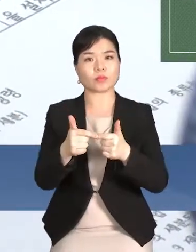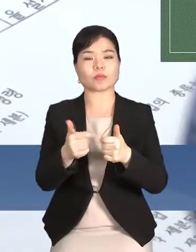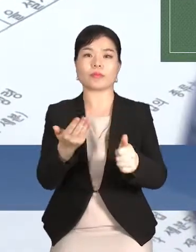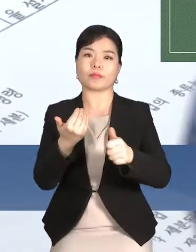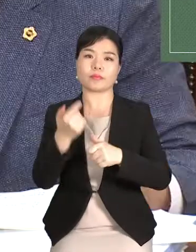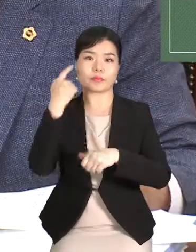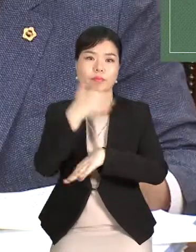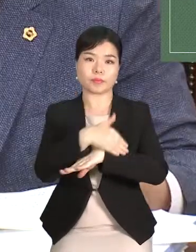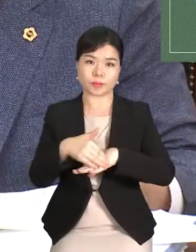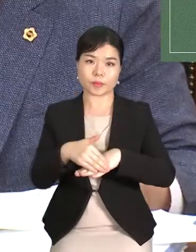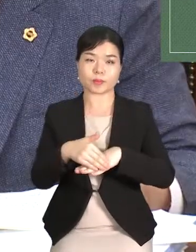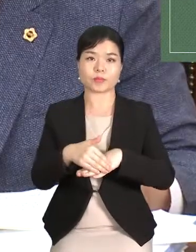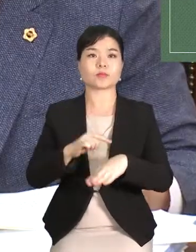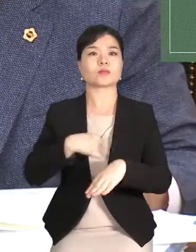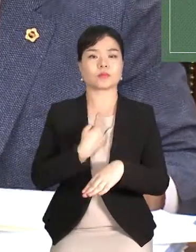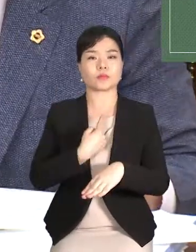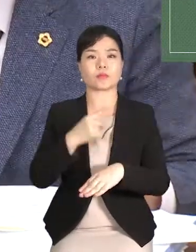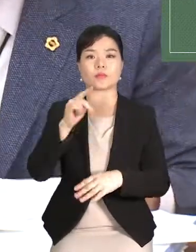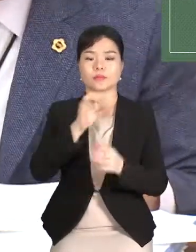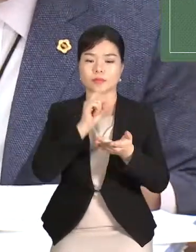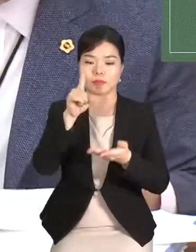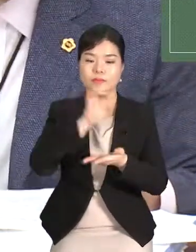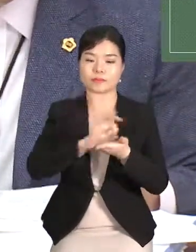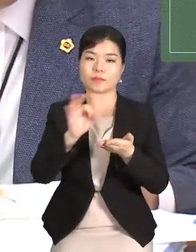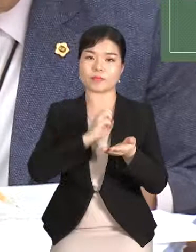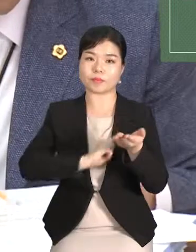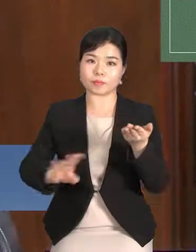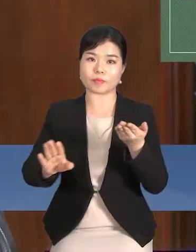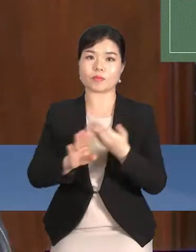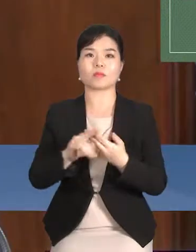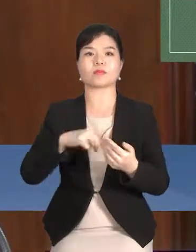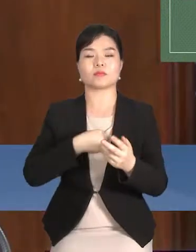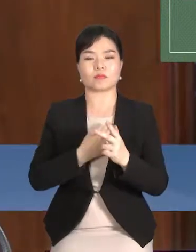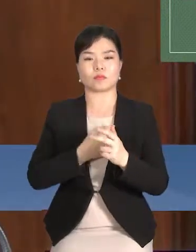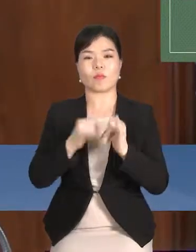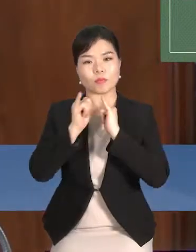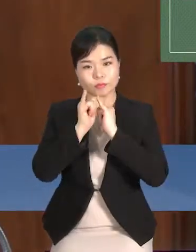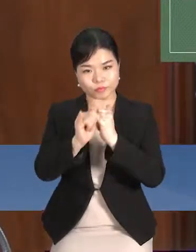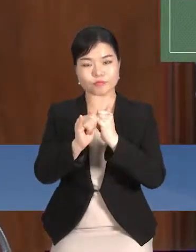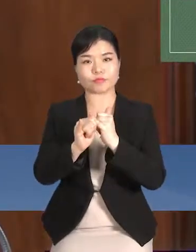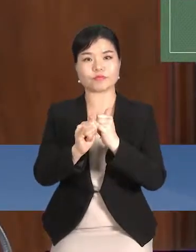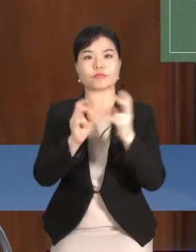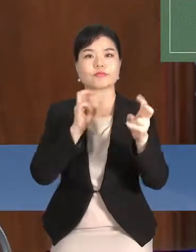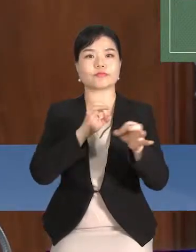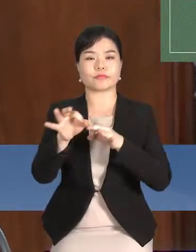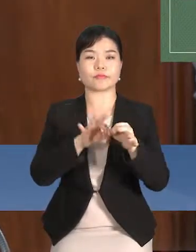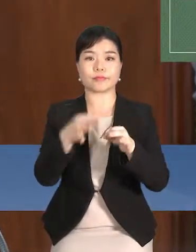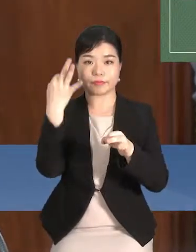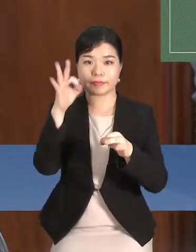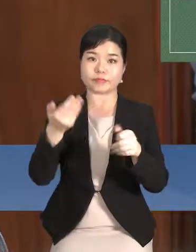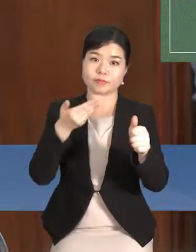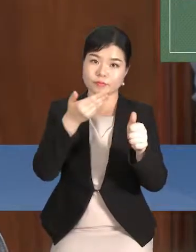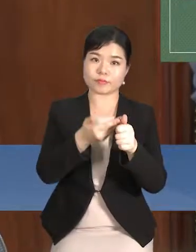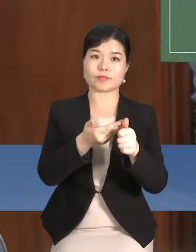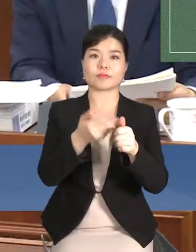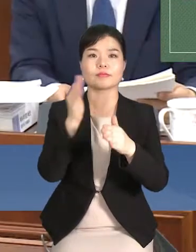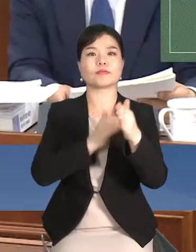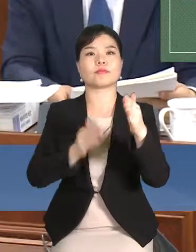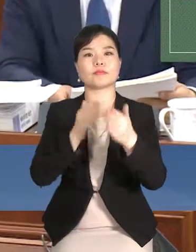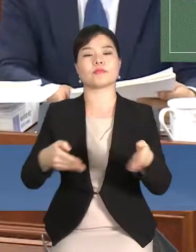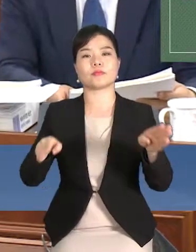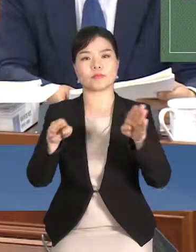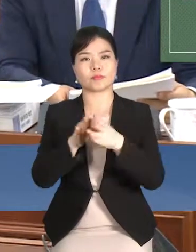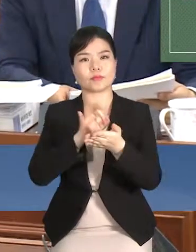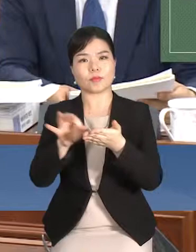계획입니다. 자발적으로 일회용품을 저감하는 업소는 환경우수업소로 선정하고 공공기관의 일회용품 사용